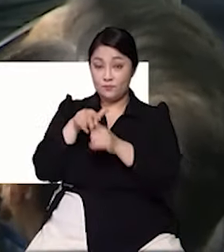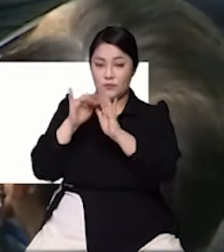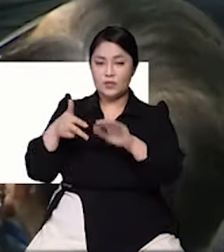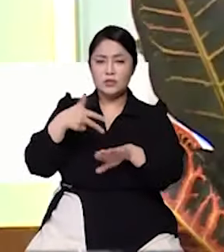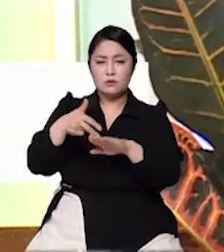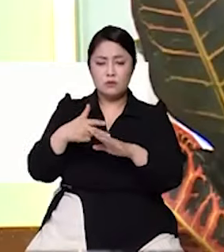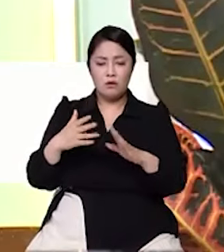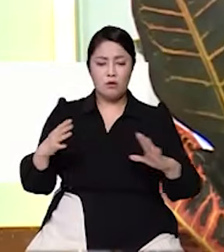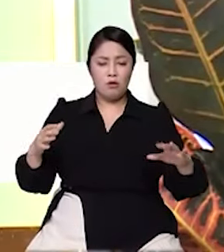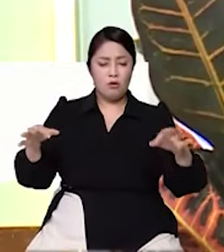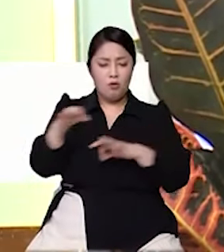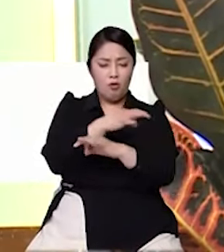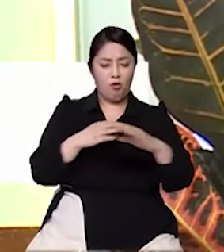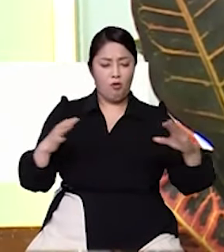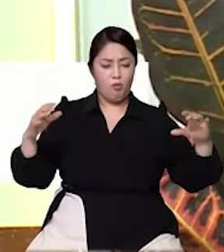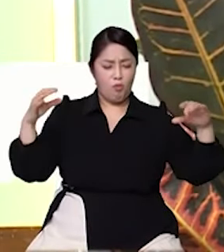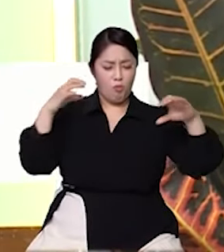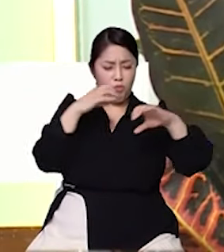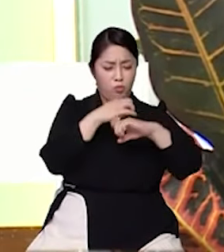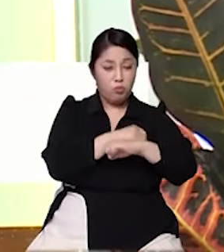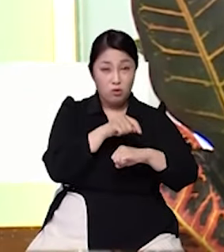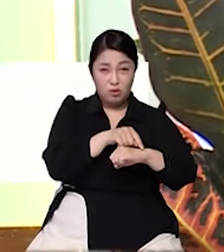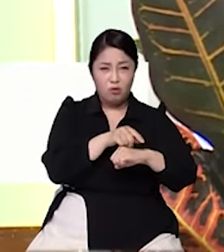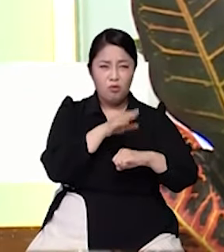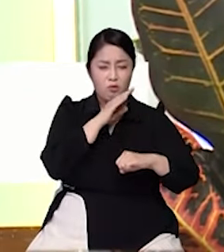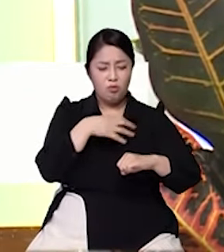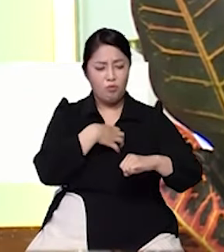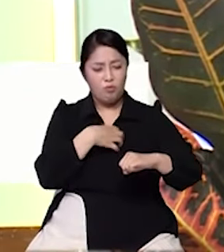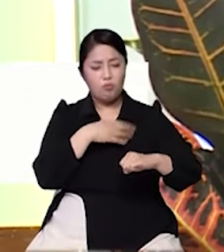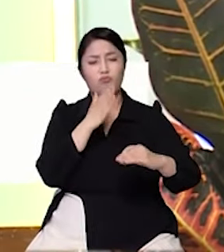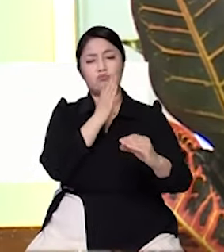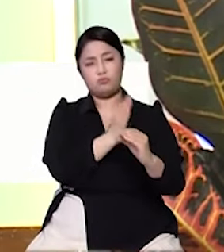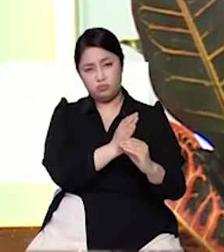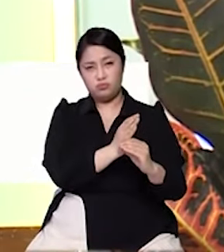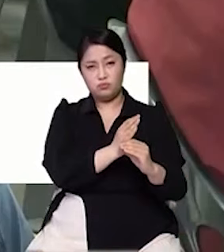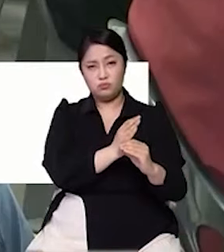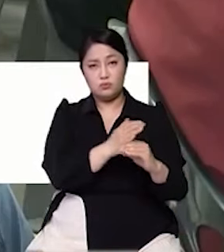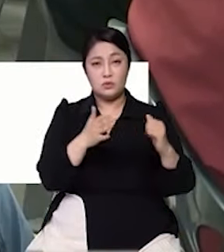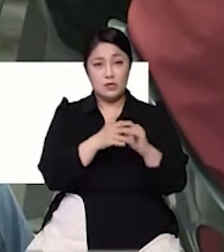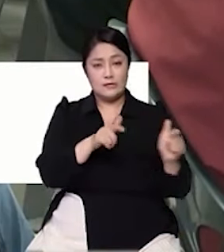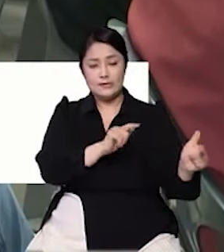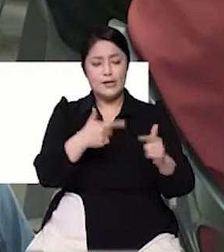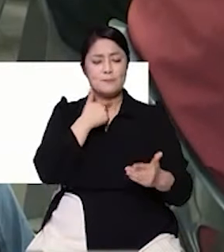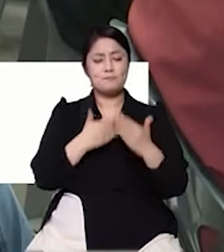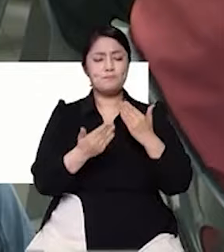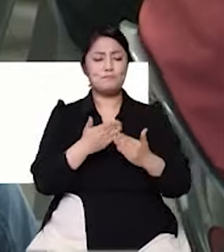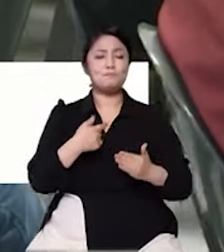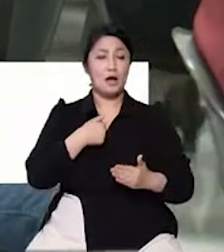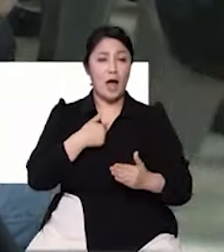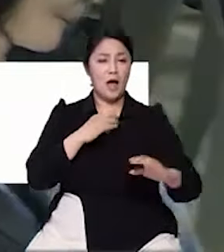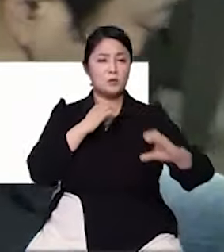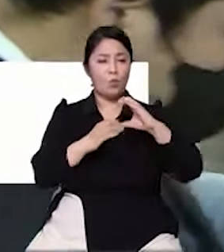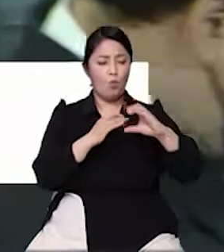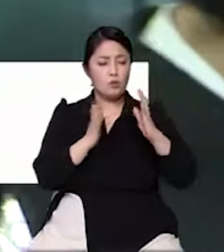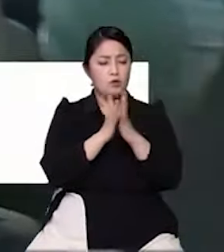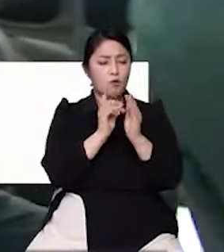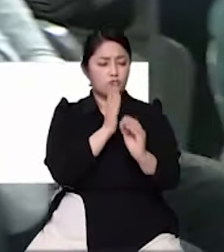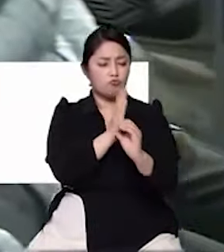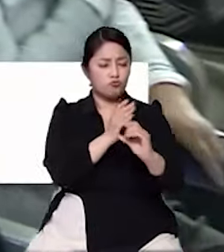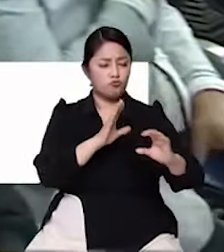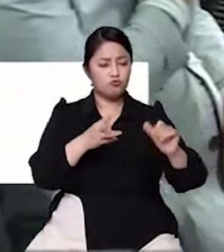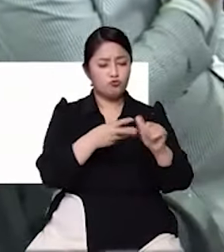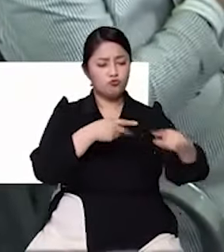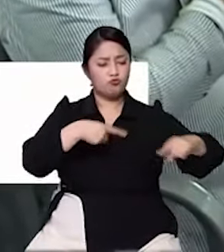진도는 침체된 지역경제 잠기 바로 심각한 정체와 위기에 봉착해 있다 며 다양한 경험을 토대로 소통과 현장중심 에